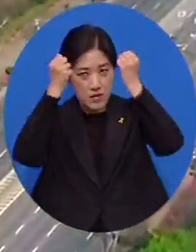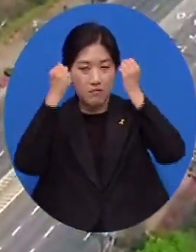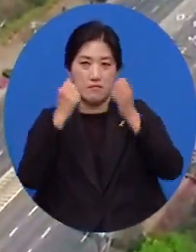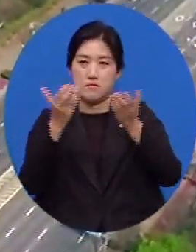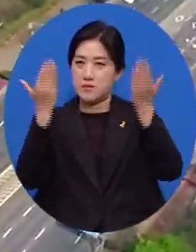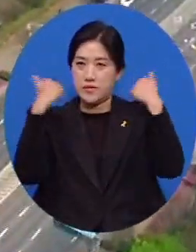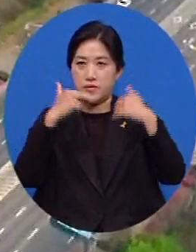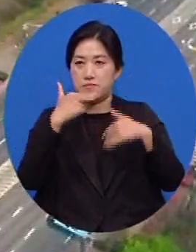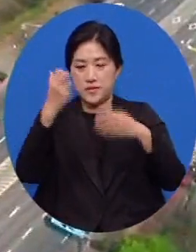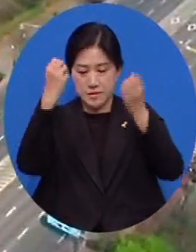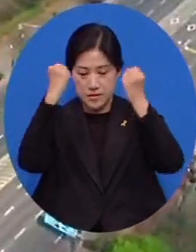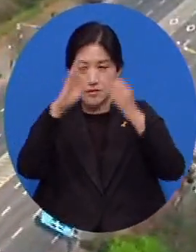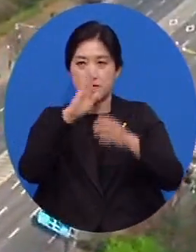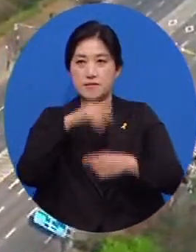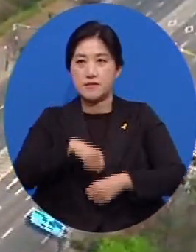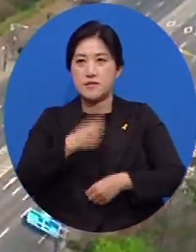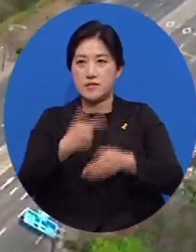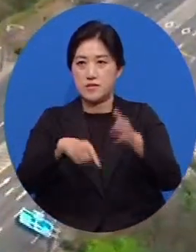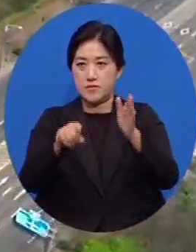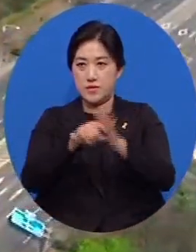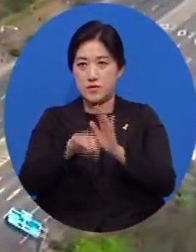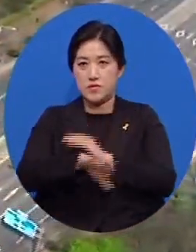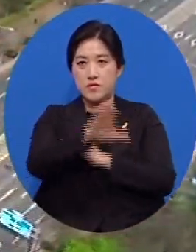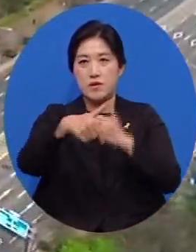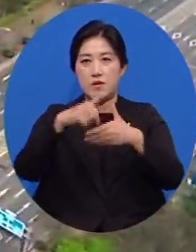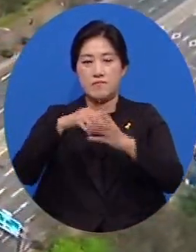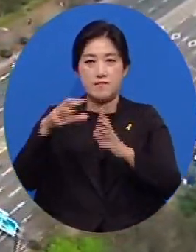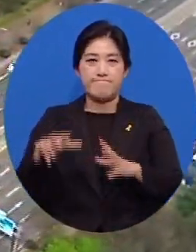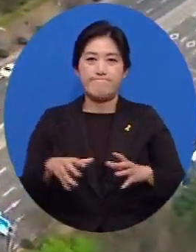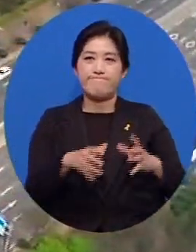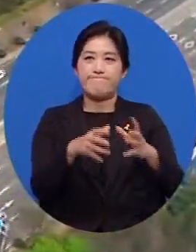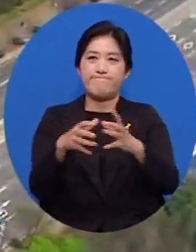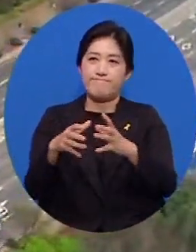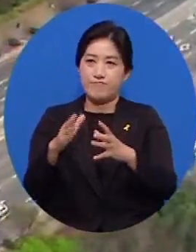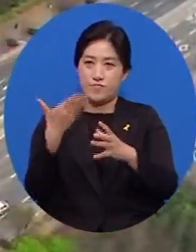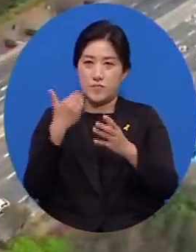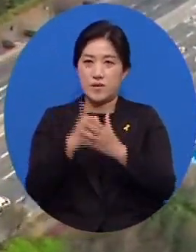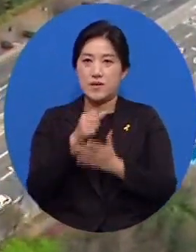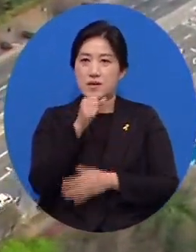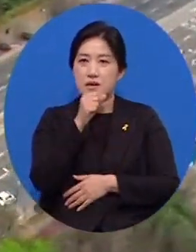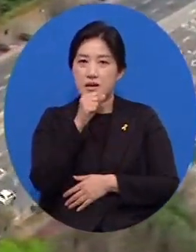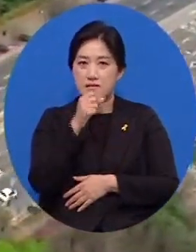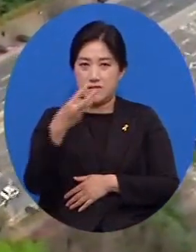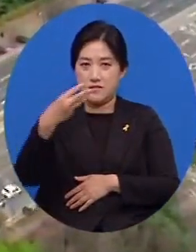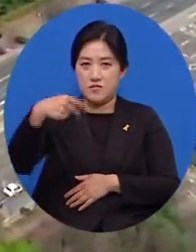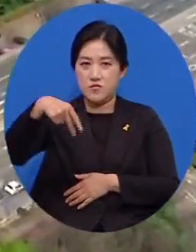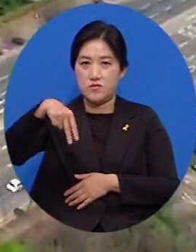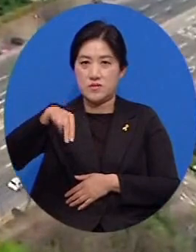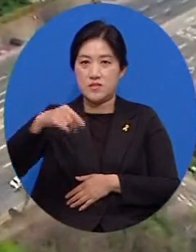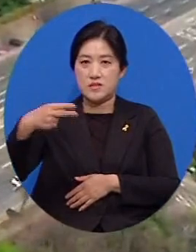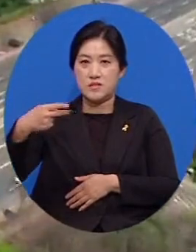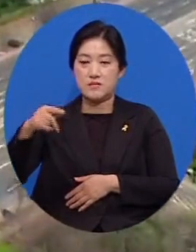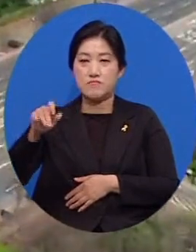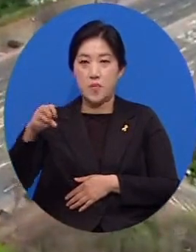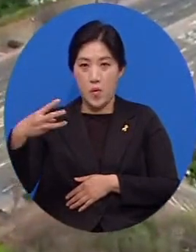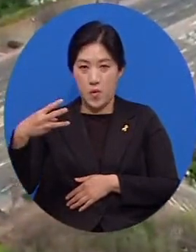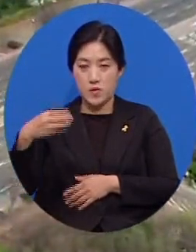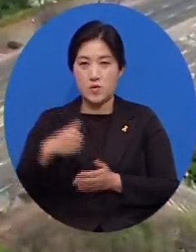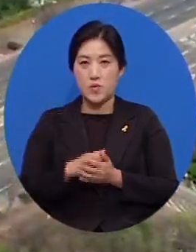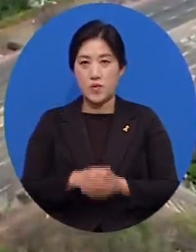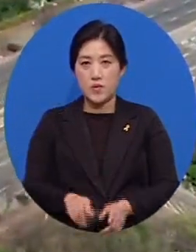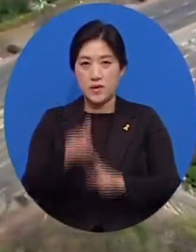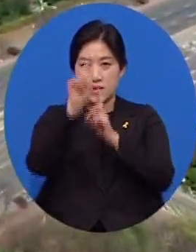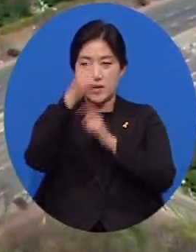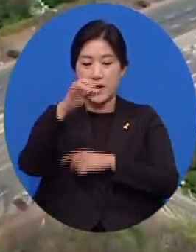무대입니다. 우리들 마음을 하나로 엮어줄 것입니다. 가수 루시드 폴의 노래와 이혜인